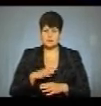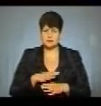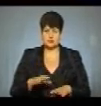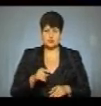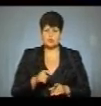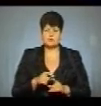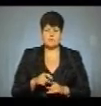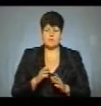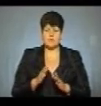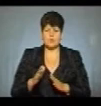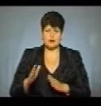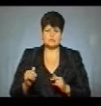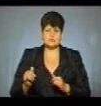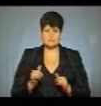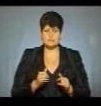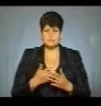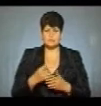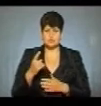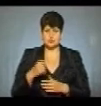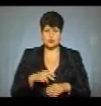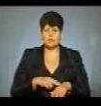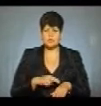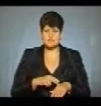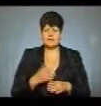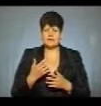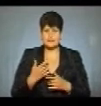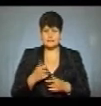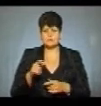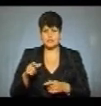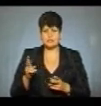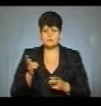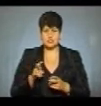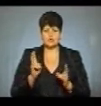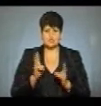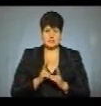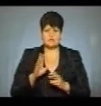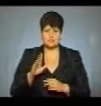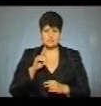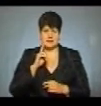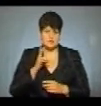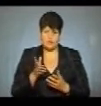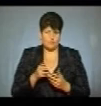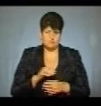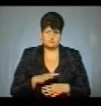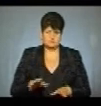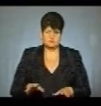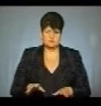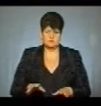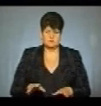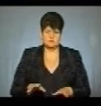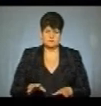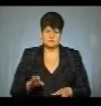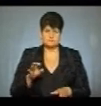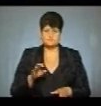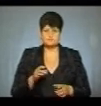словами, правопорядок забезпечували близько 100 поліцейських. Кількість тих, хто прийшов зустріти Володимира Зеленського, не рахував. Задіялися